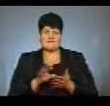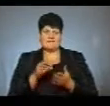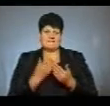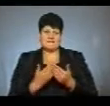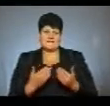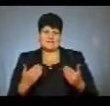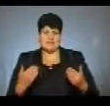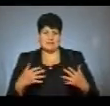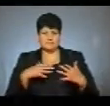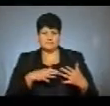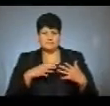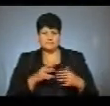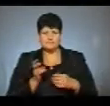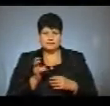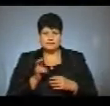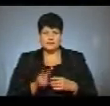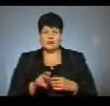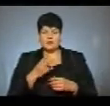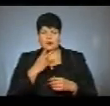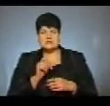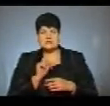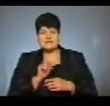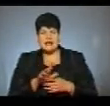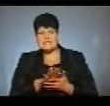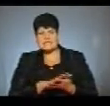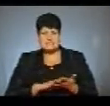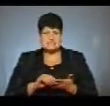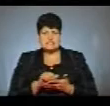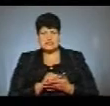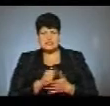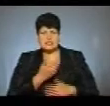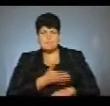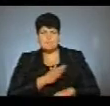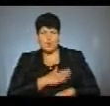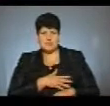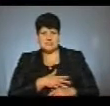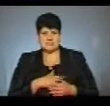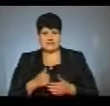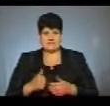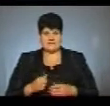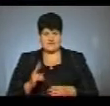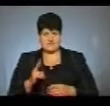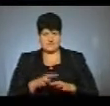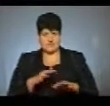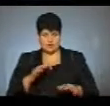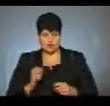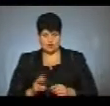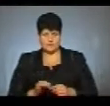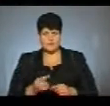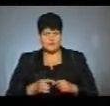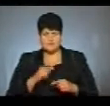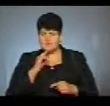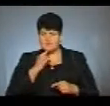з козацькою артилерією, яка має завдання знищити позиції польського війська. Це дійсно було дуже важко брати, тому